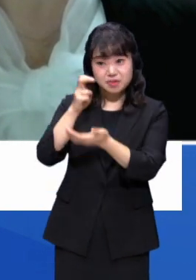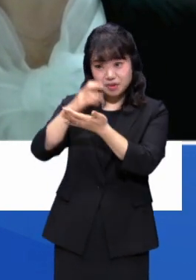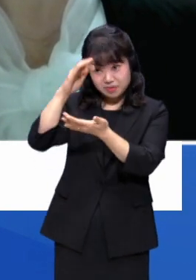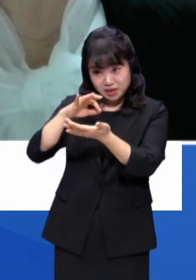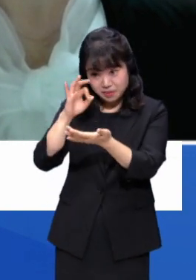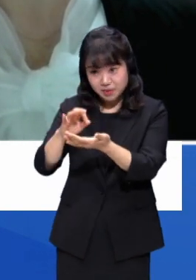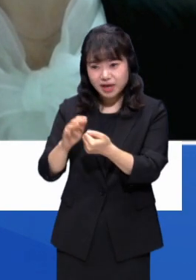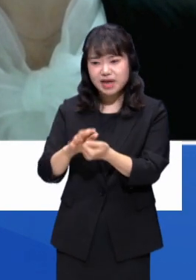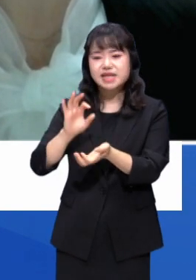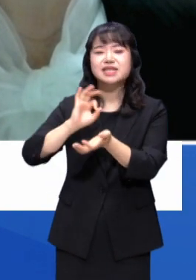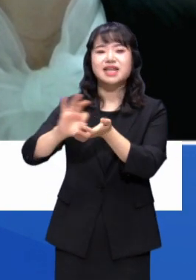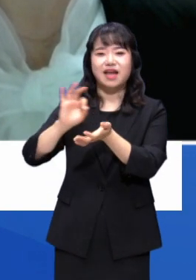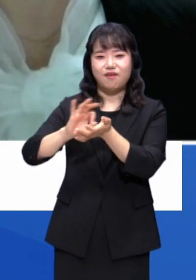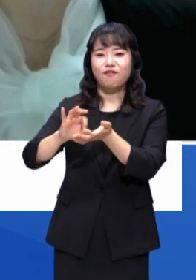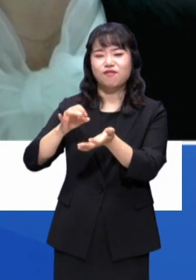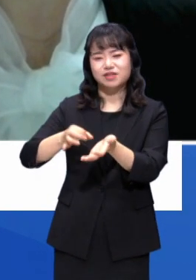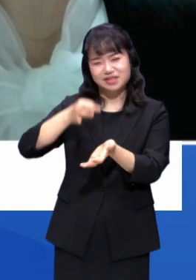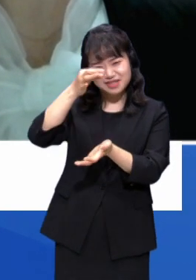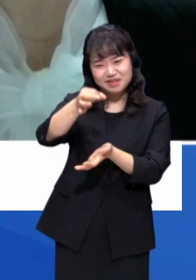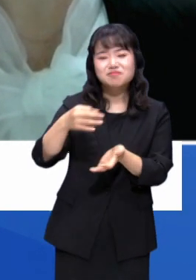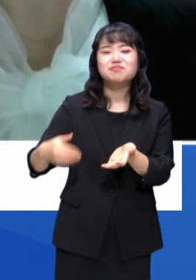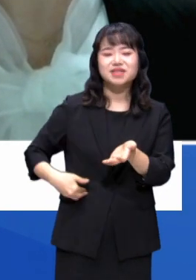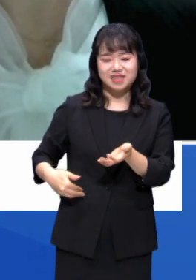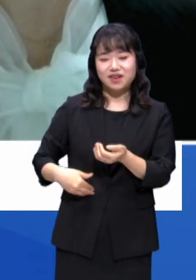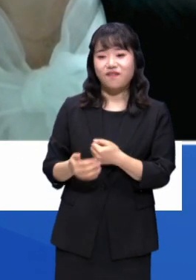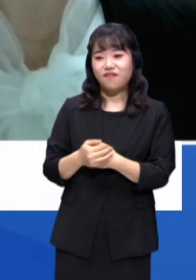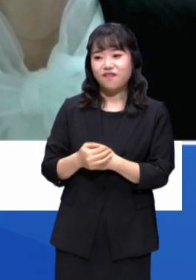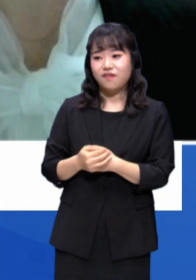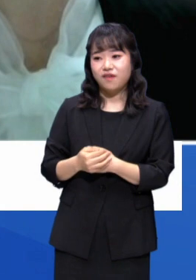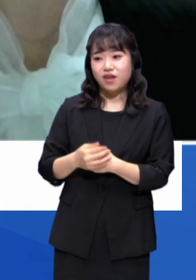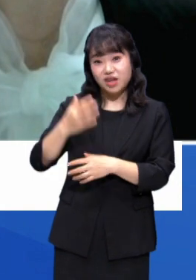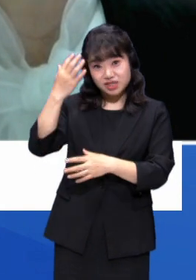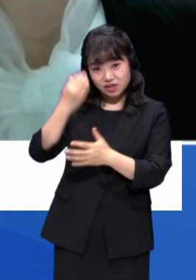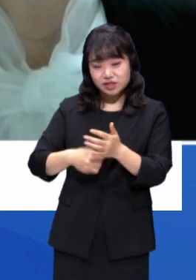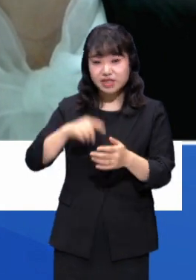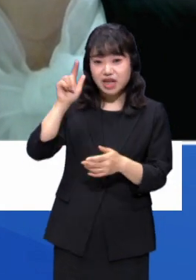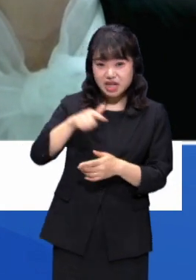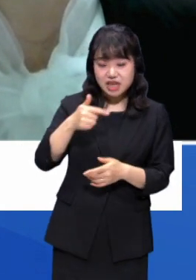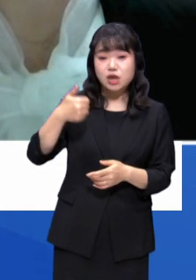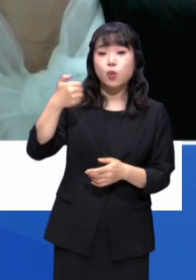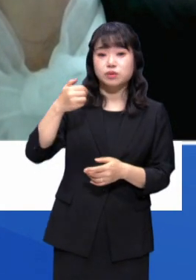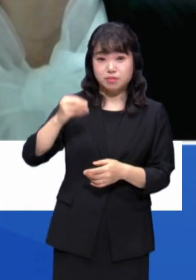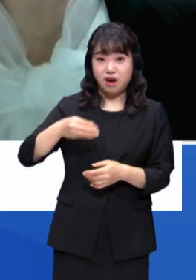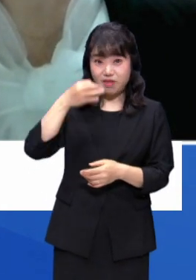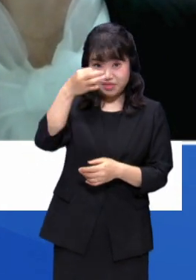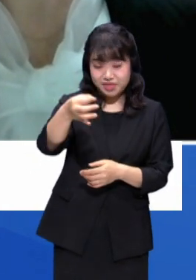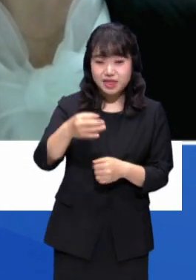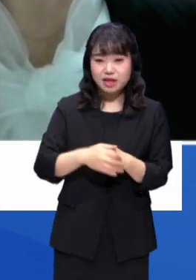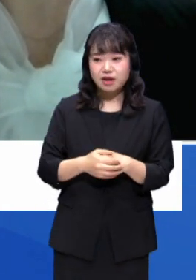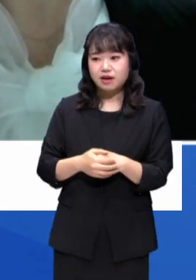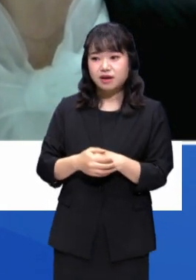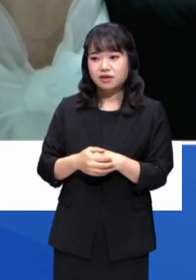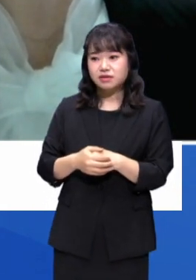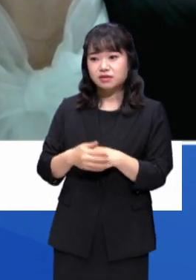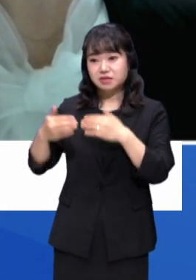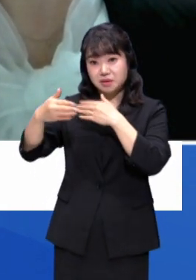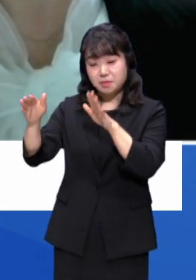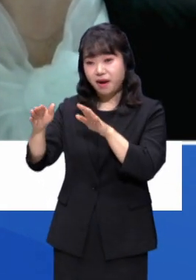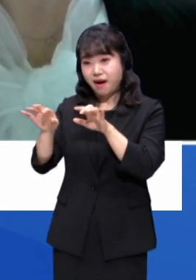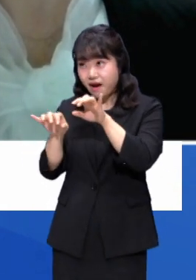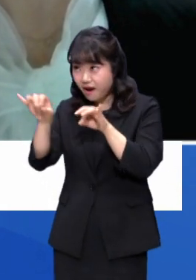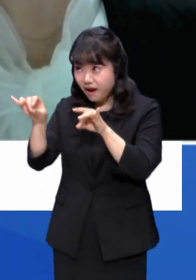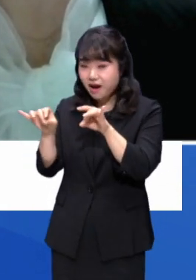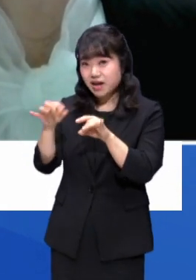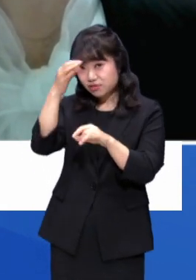따라서 사용료가 징수되고 있는데요. 전체 대관은 1일 50만 원이고요. 컨트롤룸은